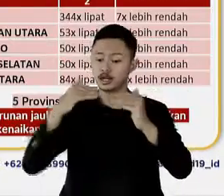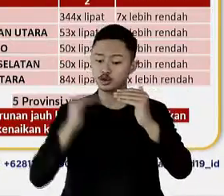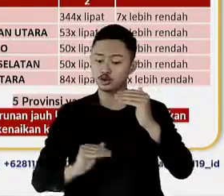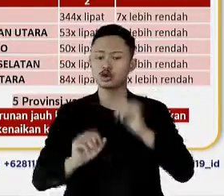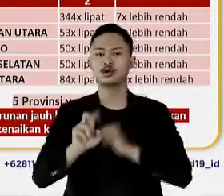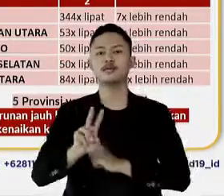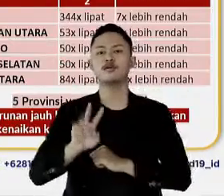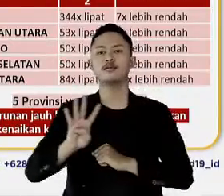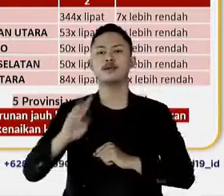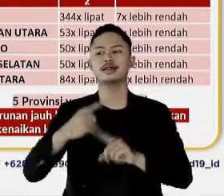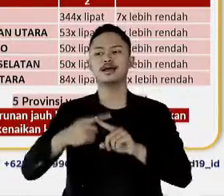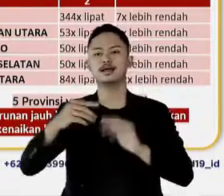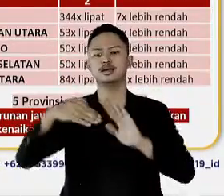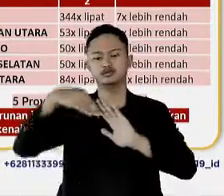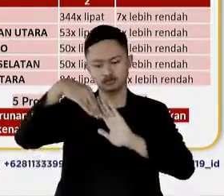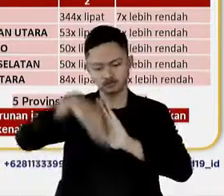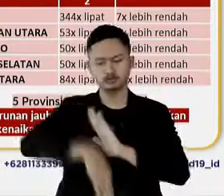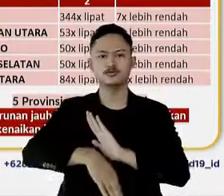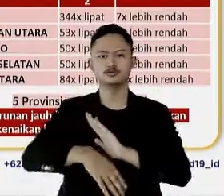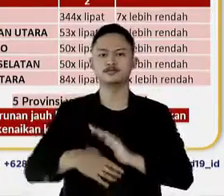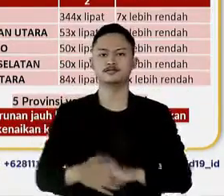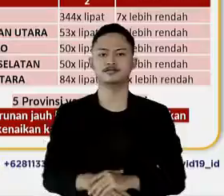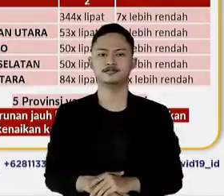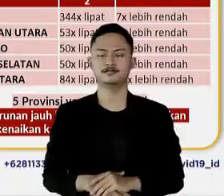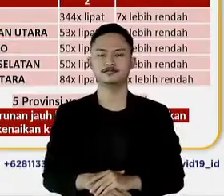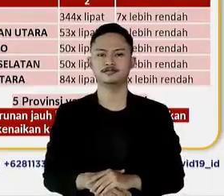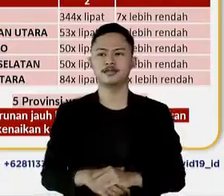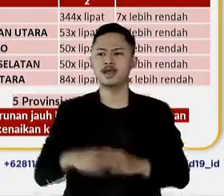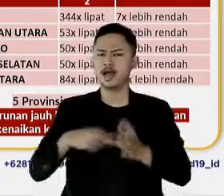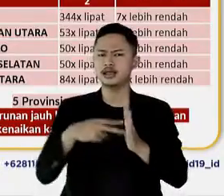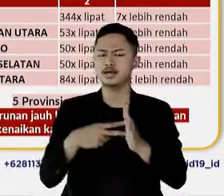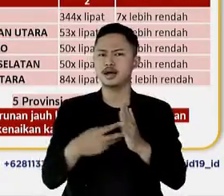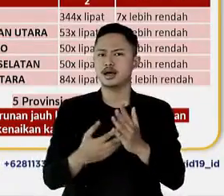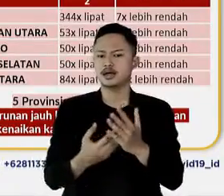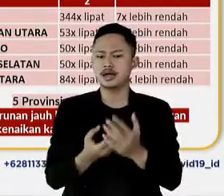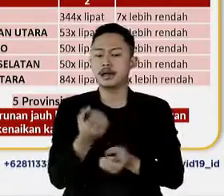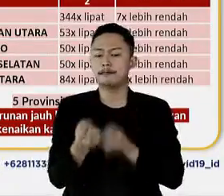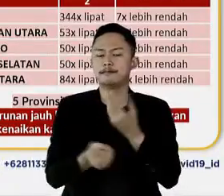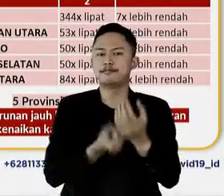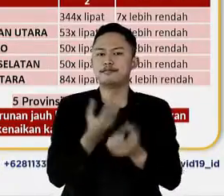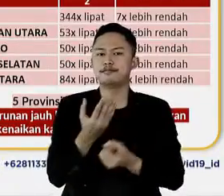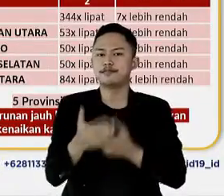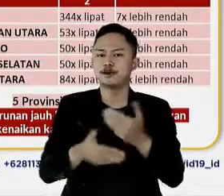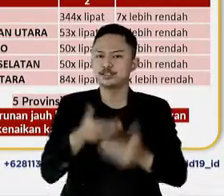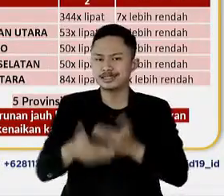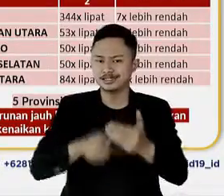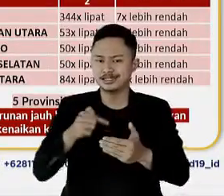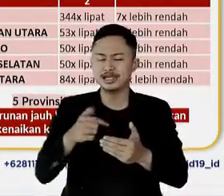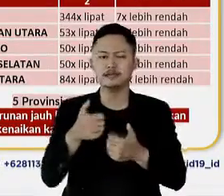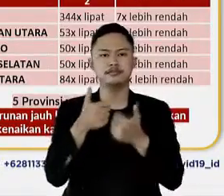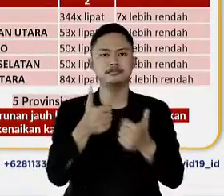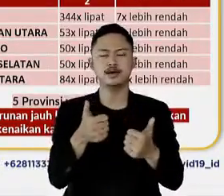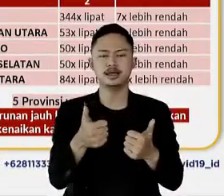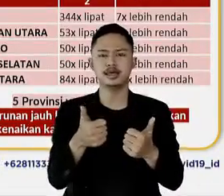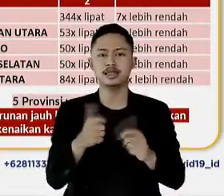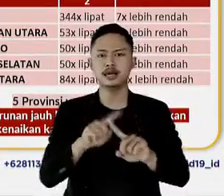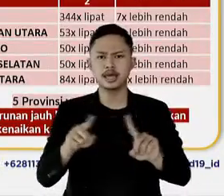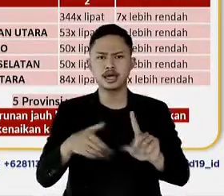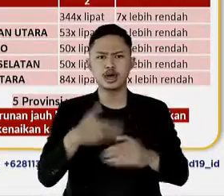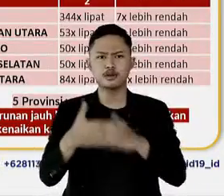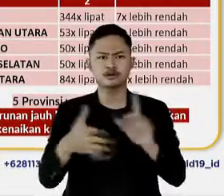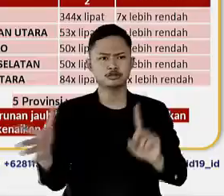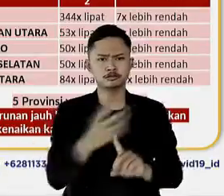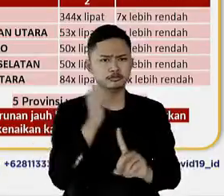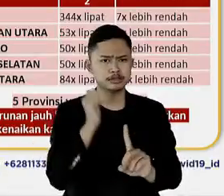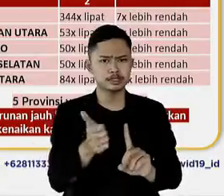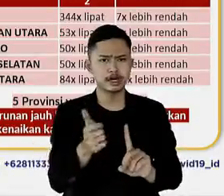24 kali lipat Hai ini adalah perkembangan yang sangat baik perkembangan ini tidak akan tercapai jika